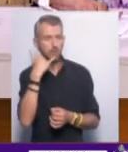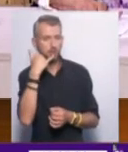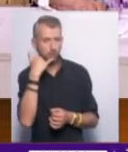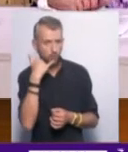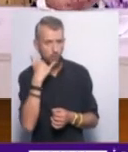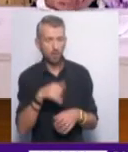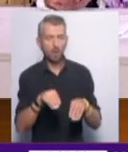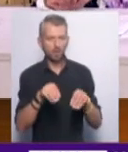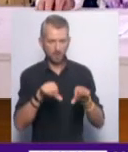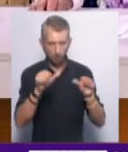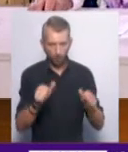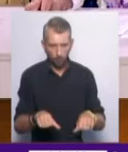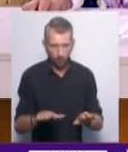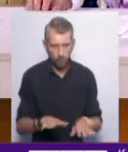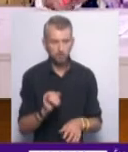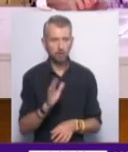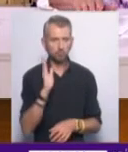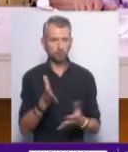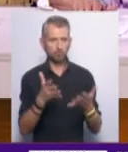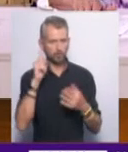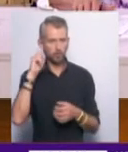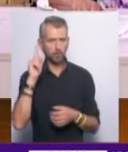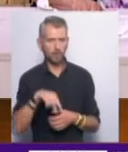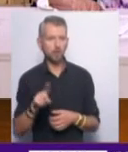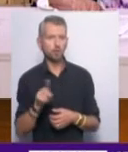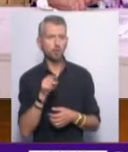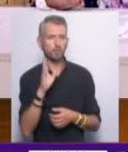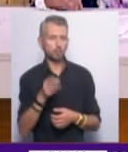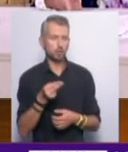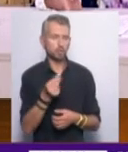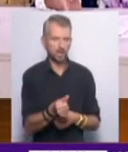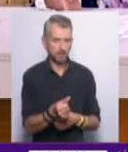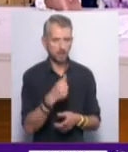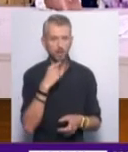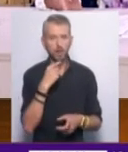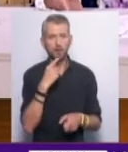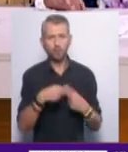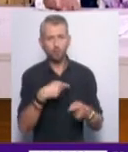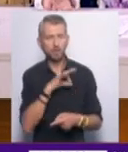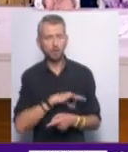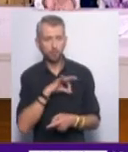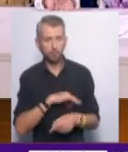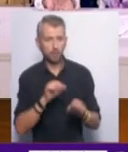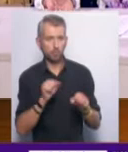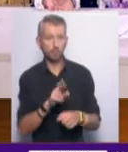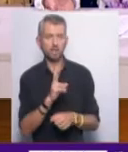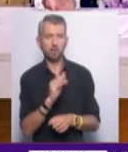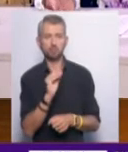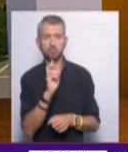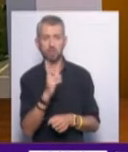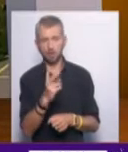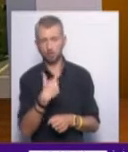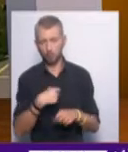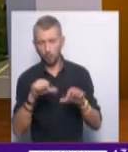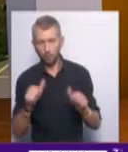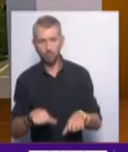Відводите землю і будете чітко знати, що ви будете платити. В постійне користування ви можете як ЖБК відвести, можете